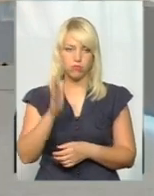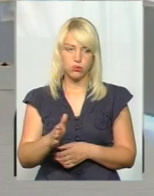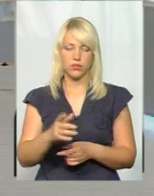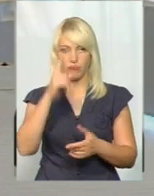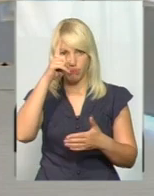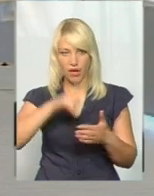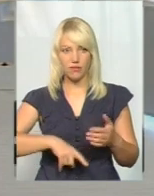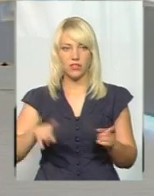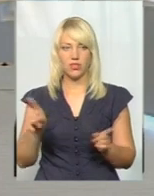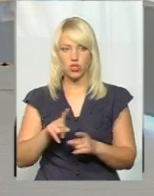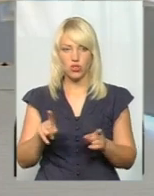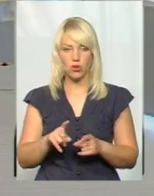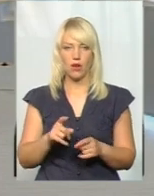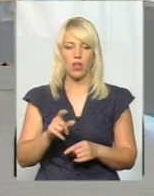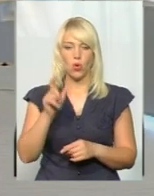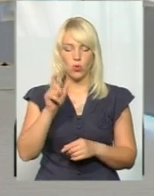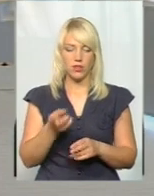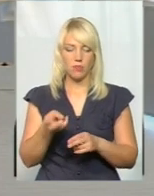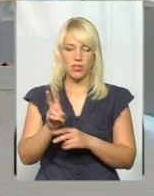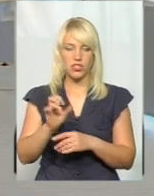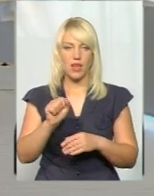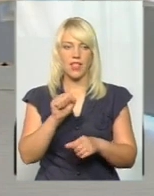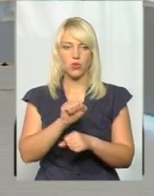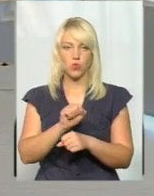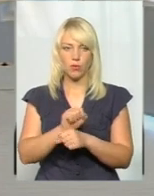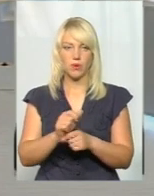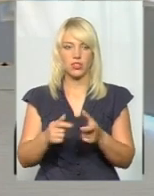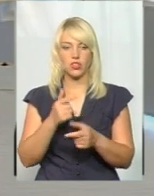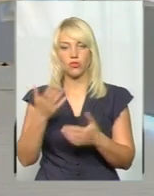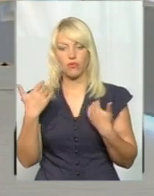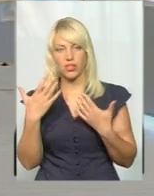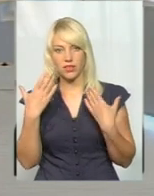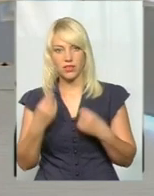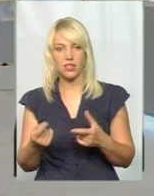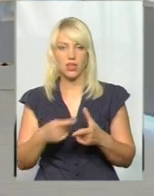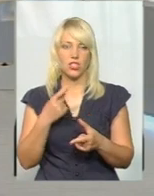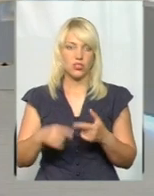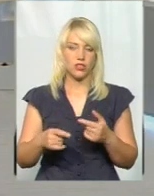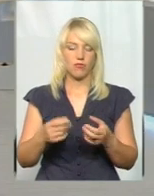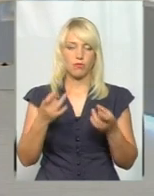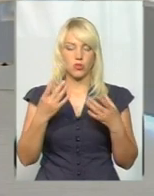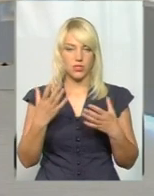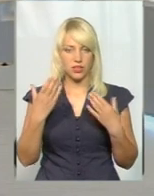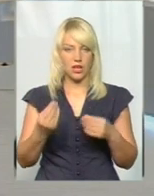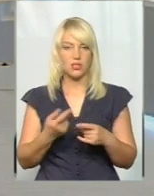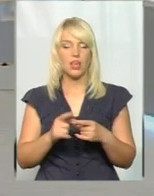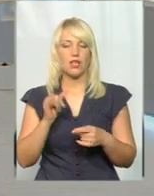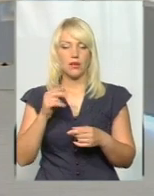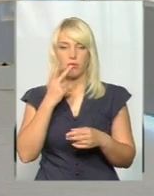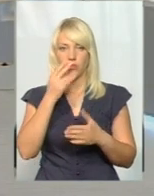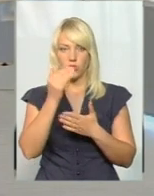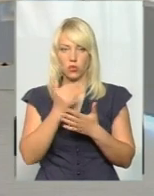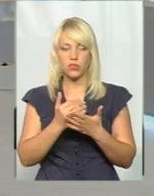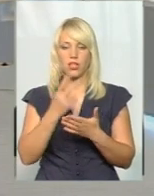впевнена, що вона прийшла на зупинку чи то в вихідній день, чи то будній день, подивилася розклад і певна, що її автобус